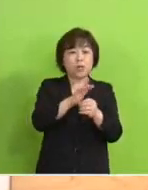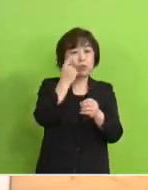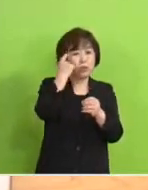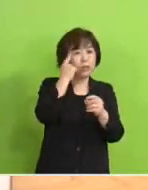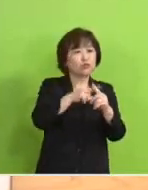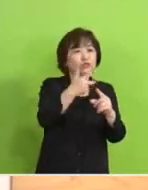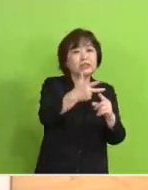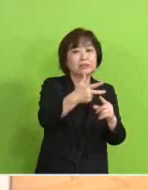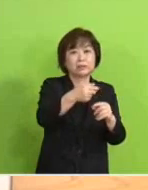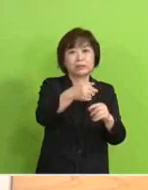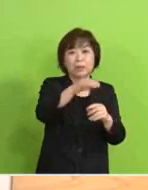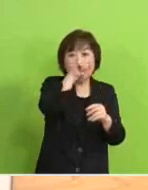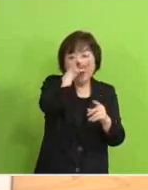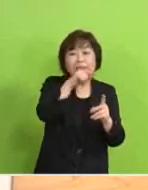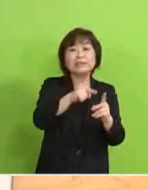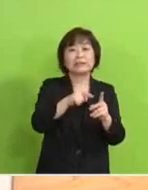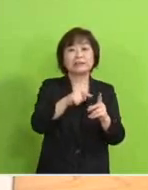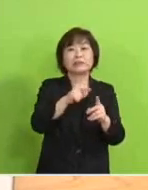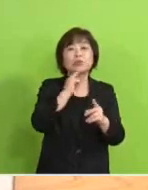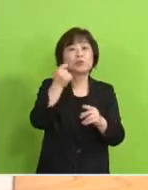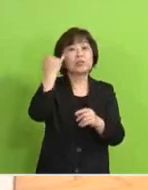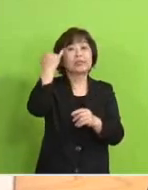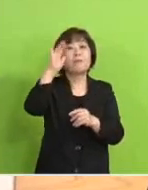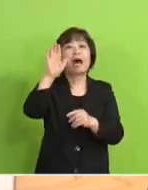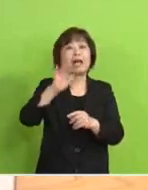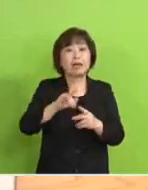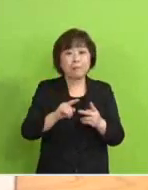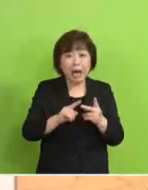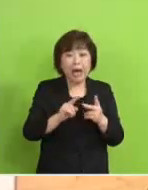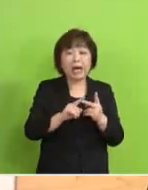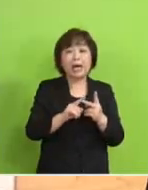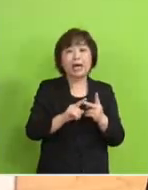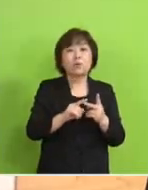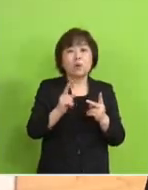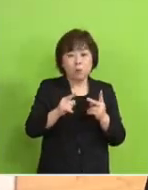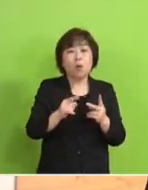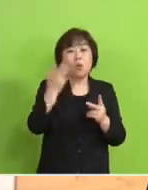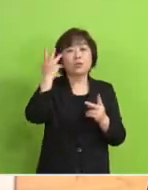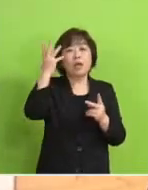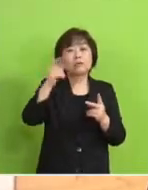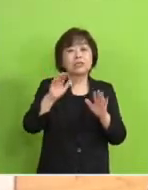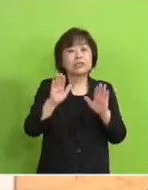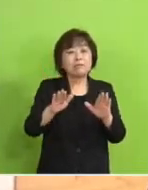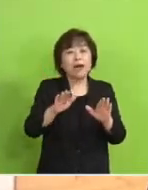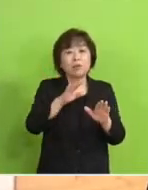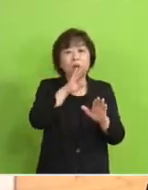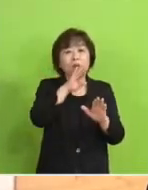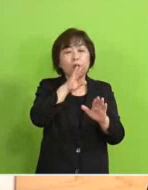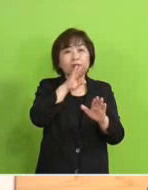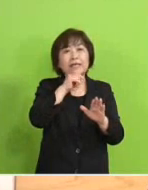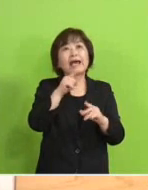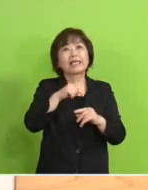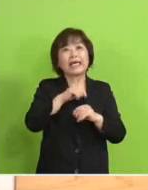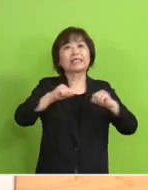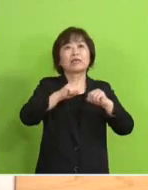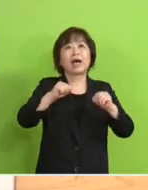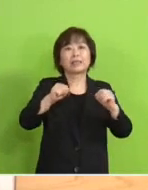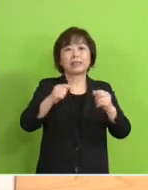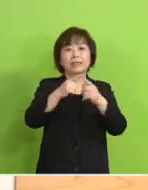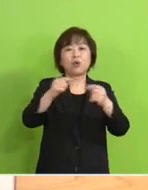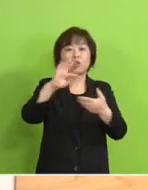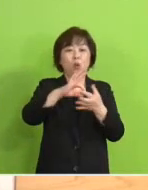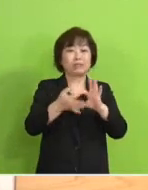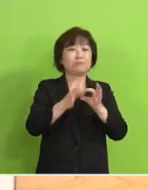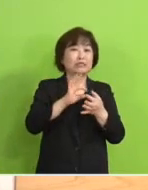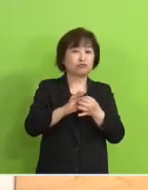ると中止した方がいいじゃないかという意見もあれば、もうおそらく今の世代が生きている間に日本でオ